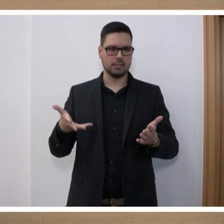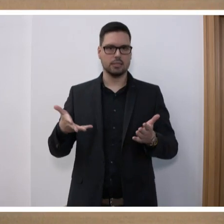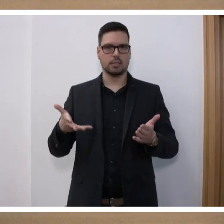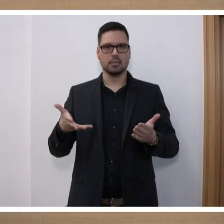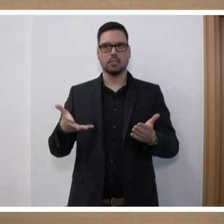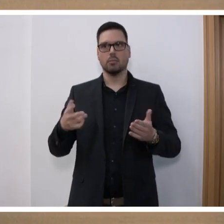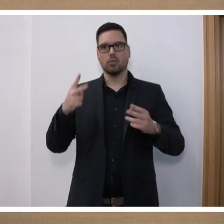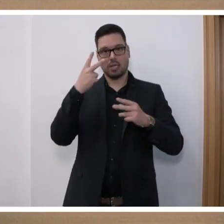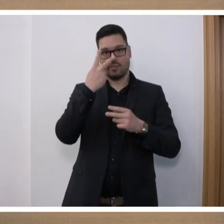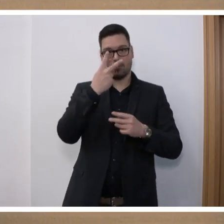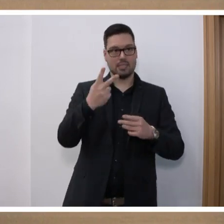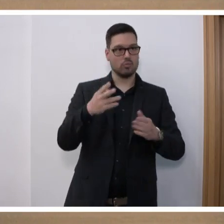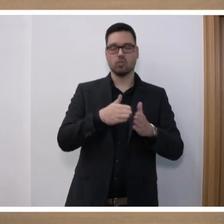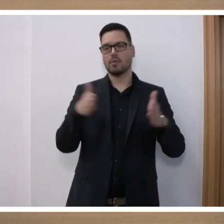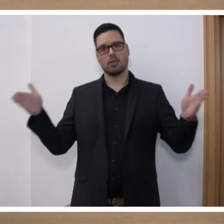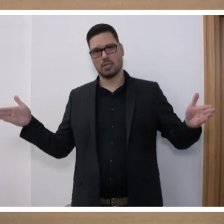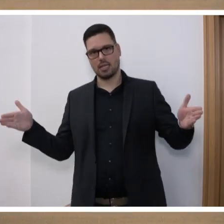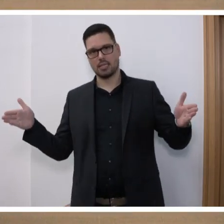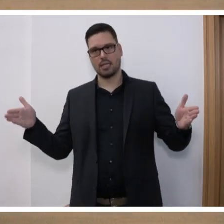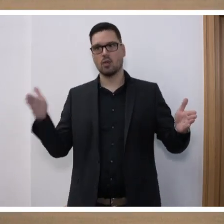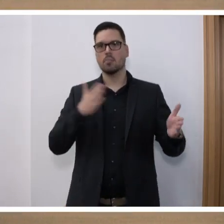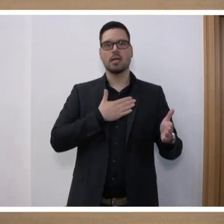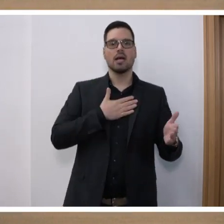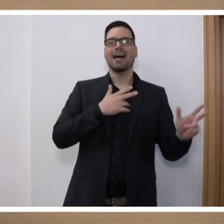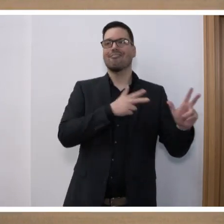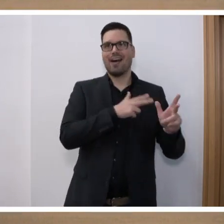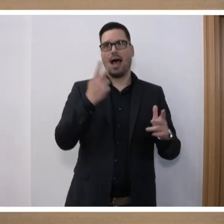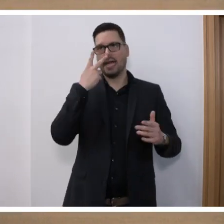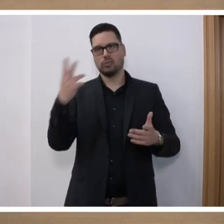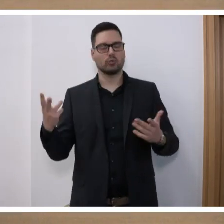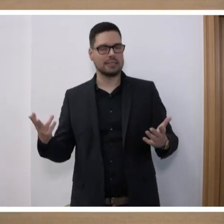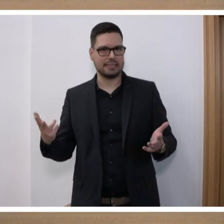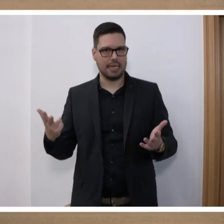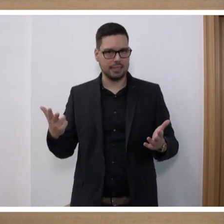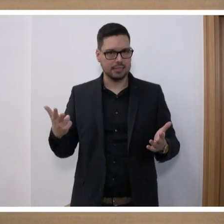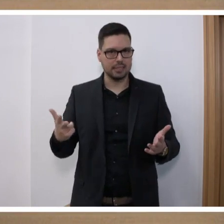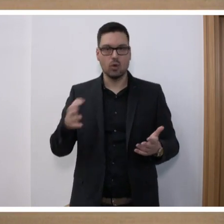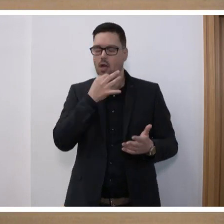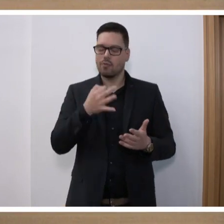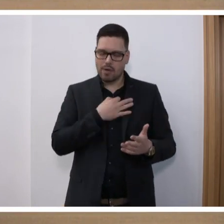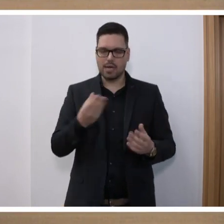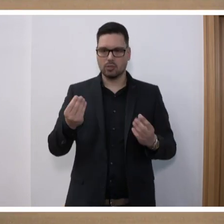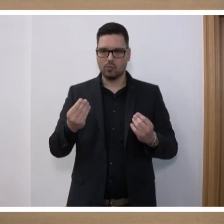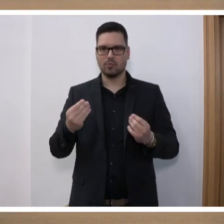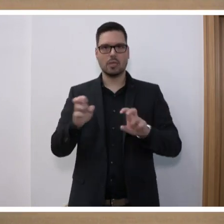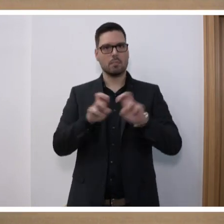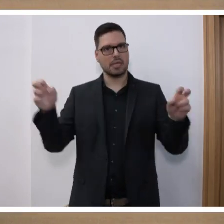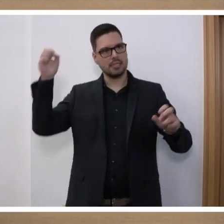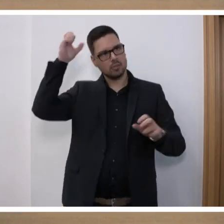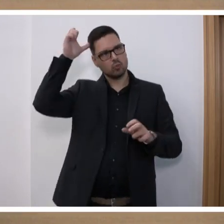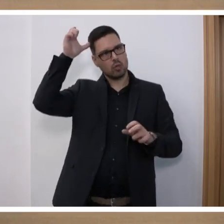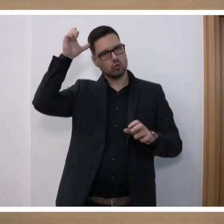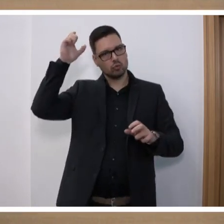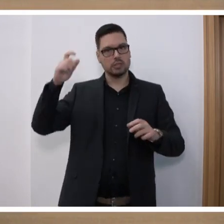bei unserer Vision nicht weit auseinander. Mir ist auch die Realität bewusst. Und wir fragen uns regelmäßig auch im Bildungsausschuss, warum wir